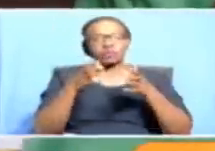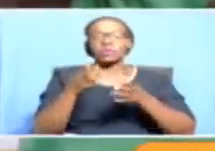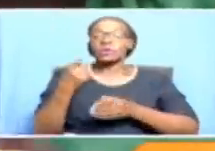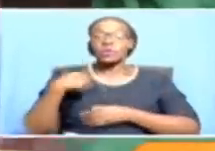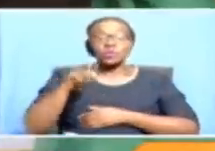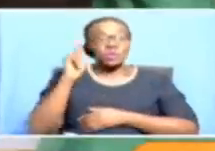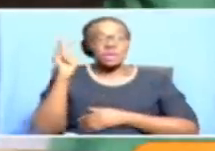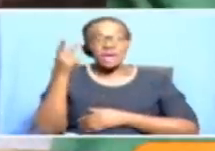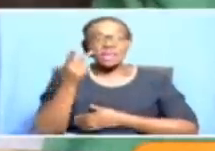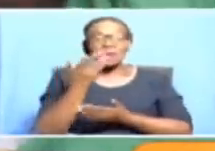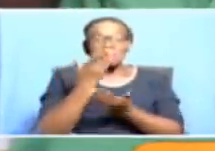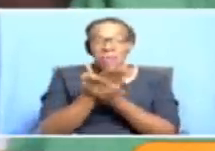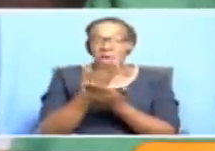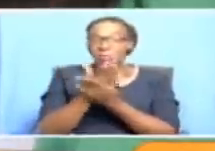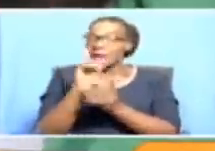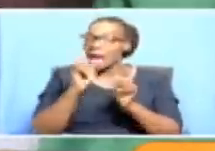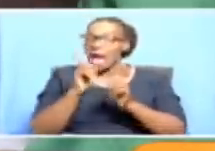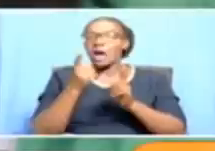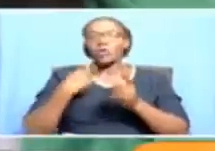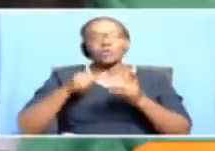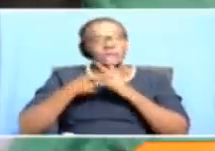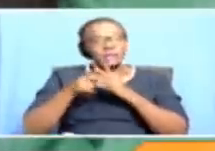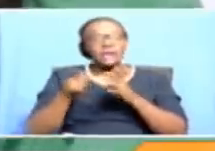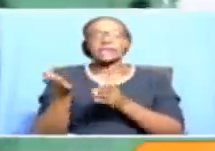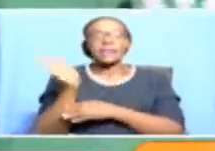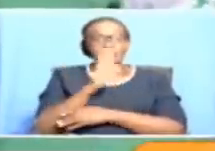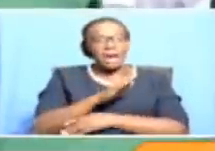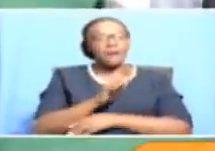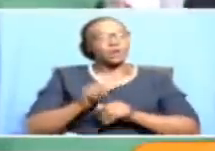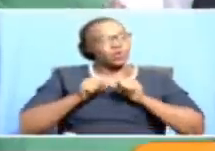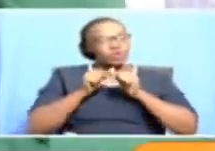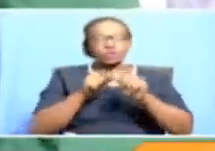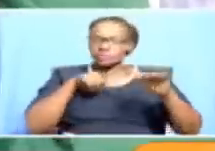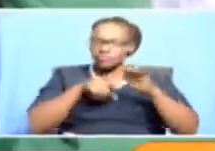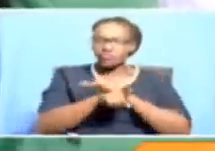kubembelezana. Venye meanza ni hivyo tu. Wakirudi bao ni mabao. Hapa hakuna kubembeleza mtu.